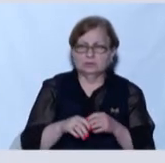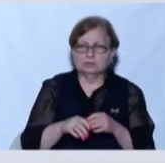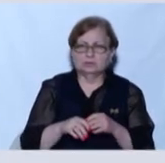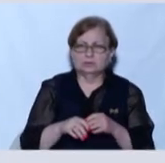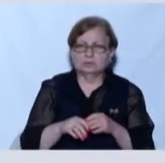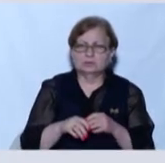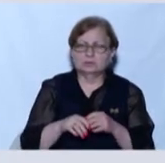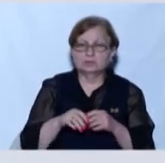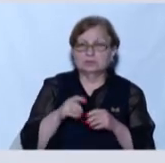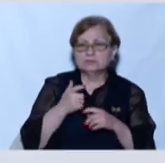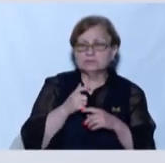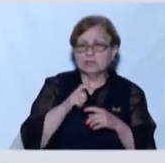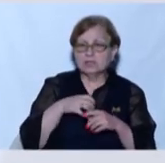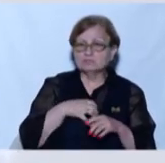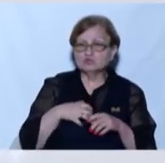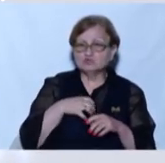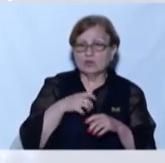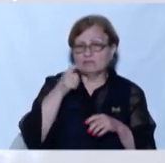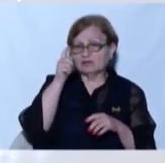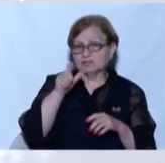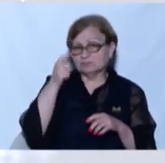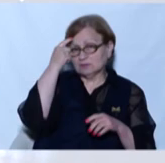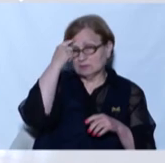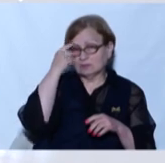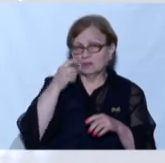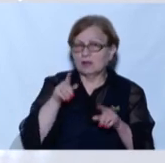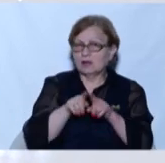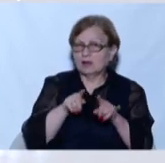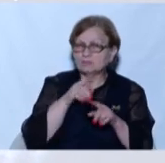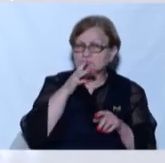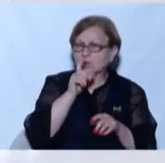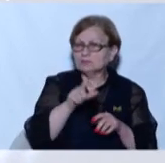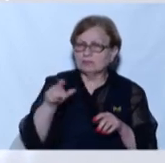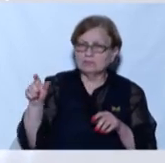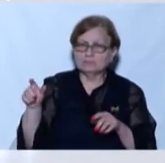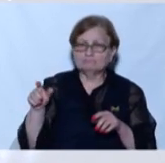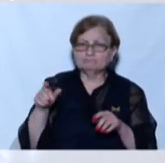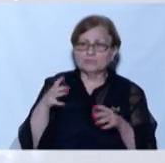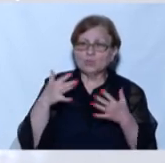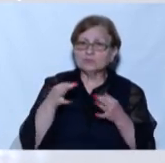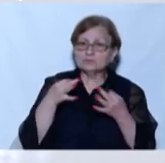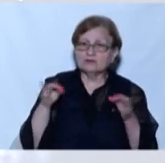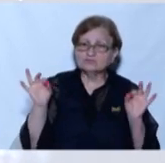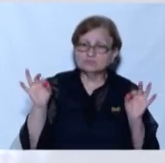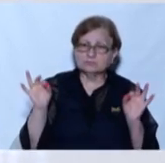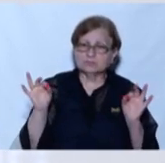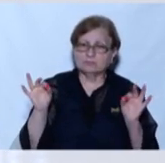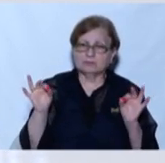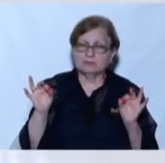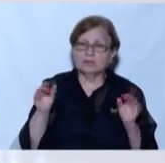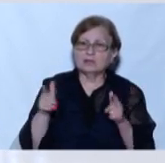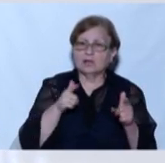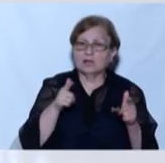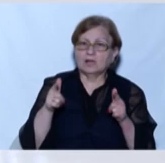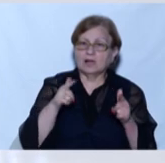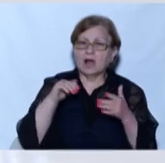გონების როლი გამოდის ძალიან წინა პლანზე. ამავე დროს ადამიანები თავისუფლებიან და თუ შეიძლება ითქვას